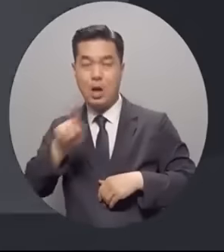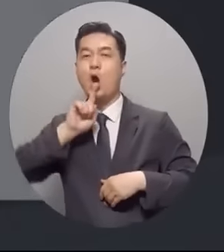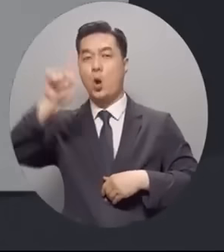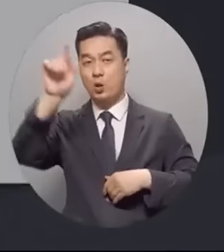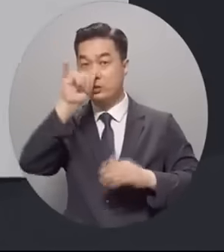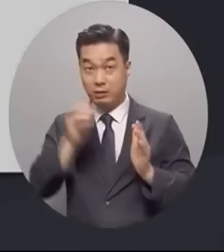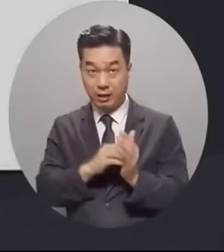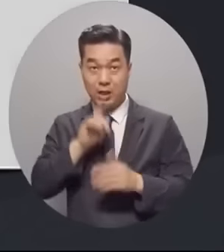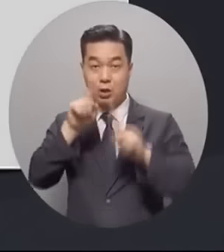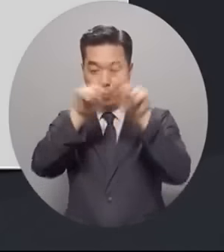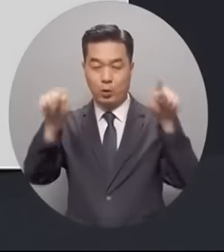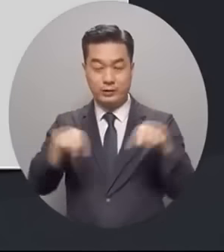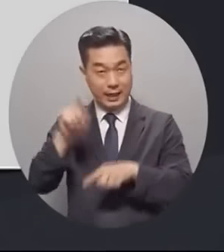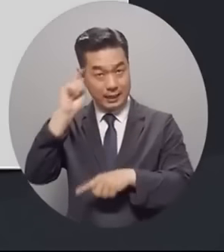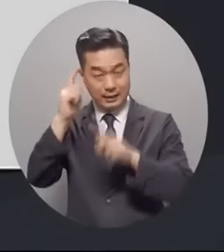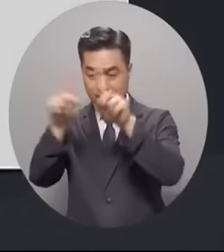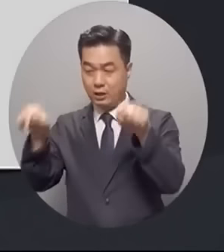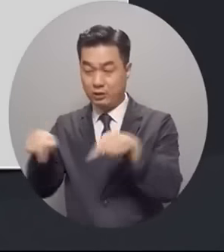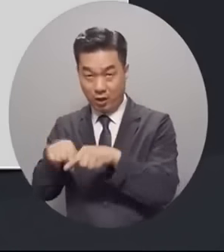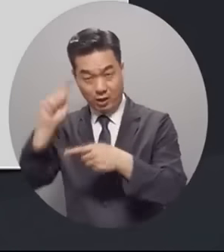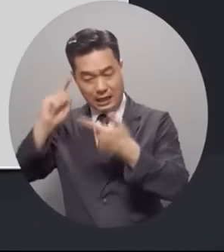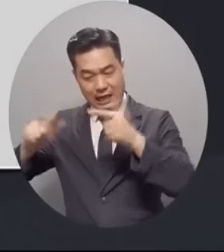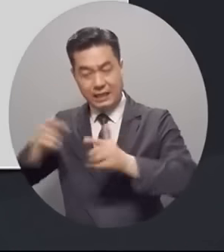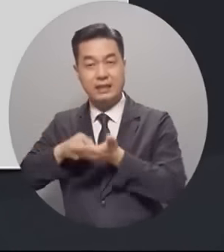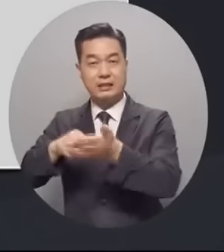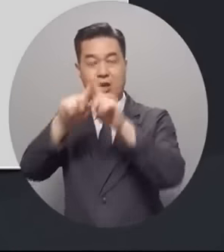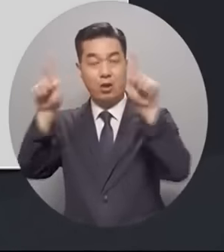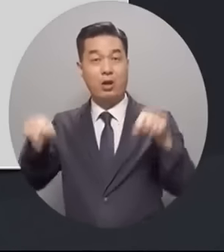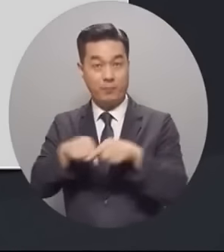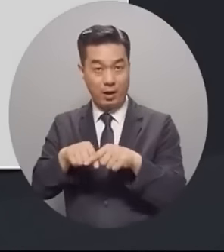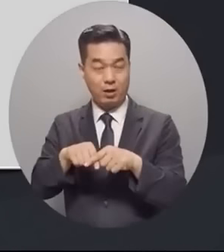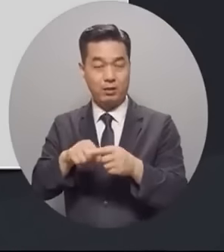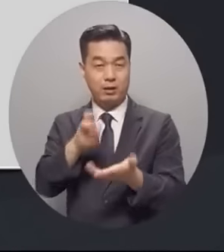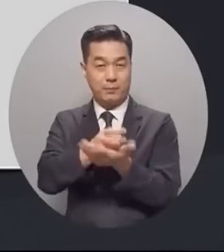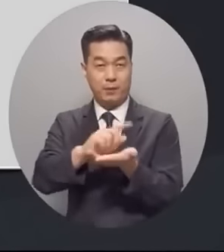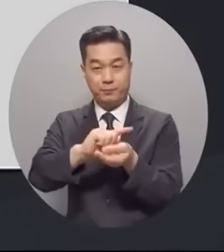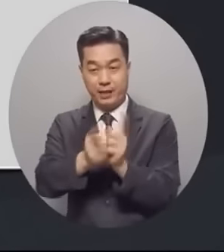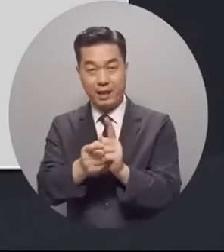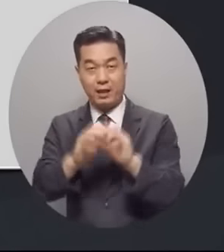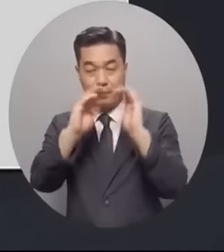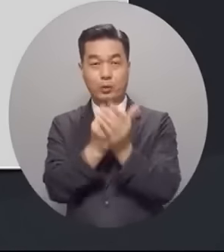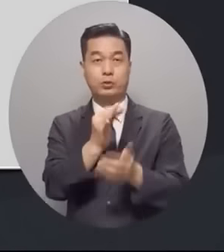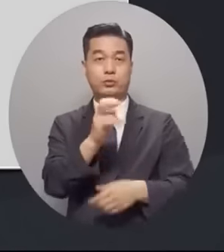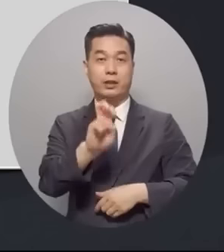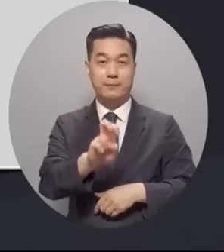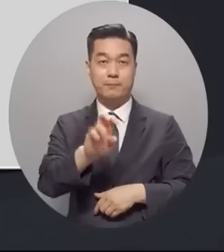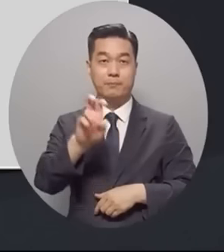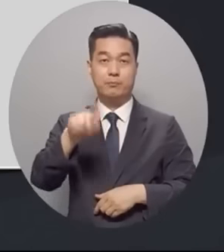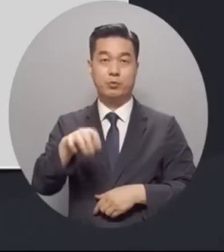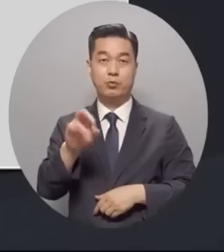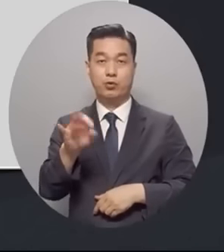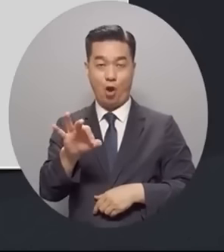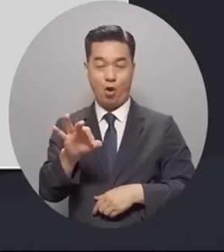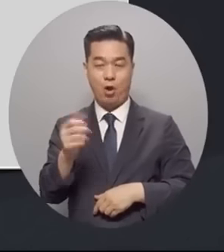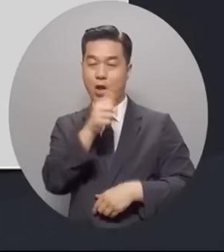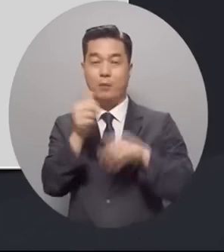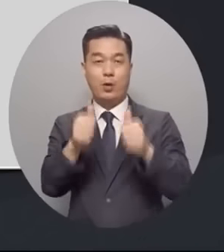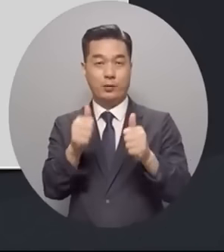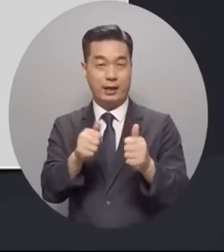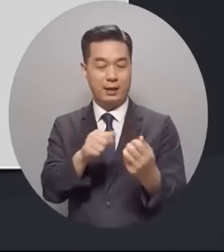고소장과 의견서이 신청서 등에 적힌 법률 대리인은 모두 임무형 변호사 지난주